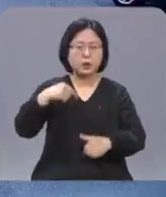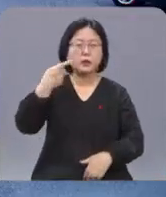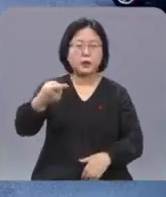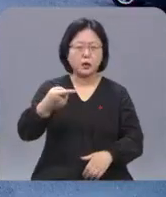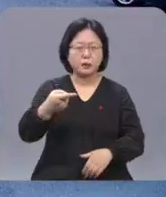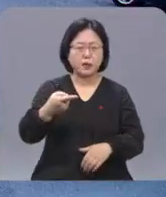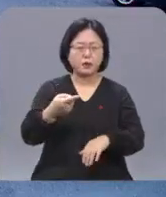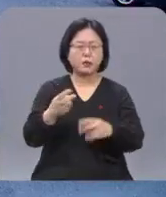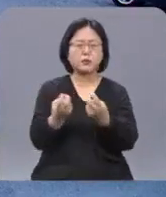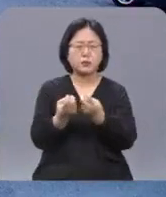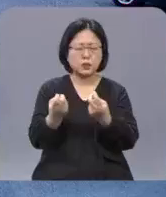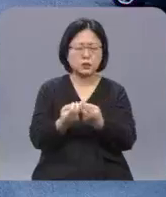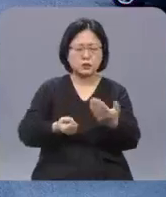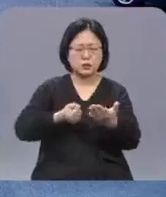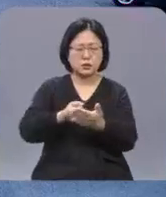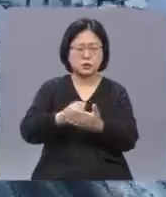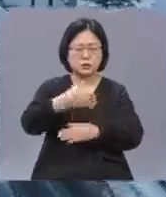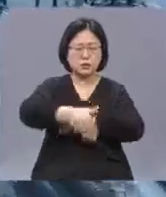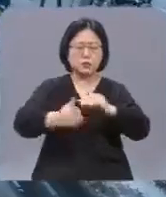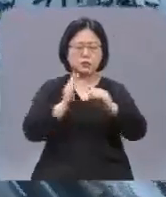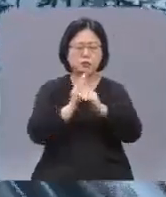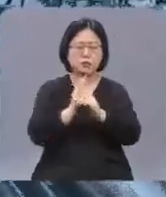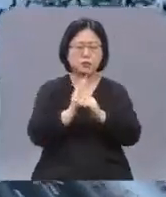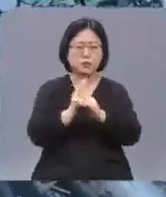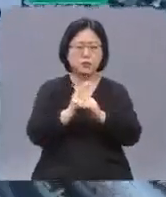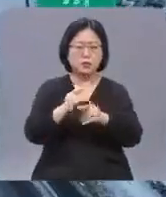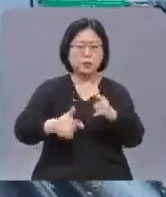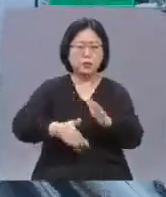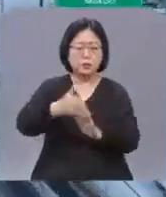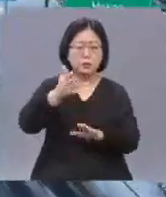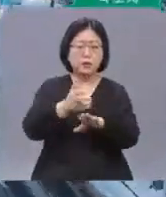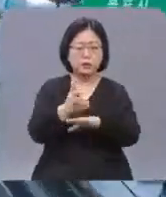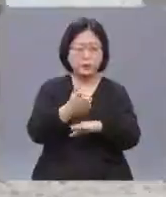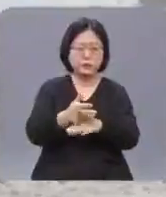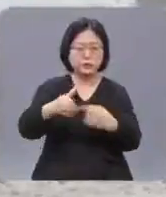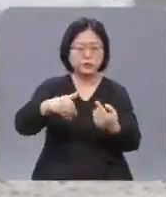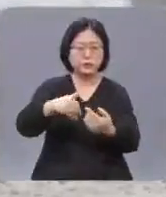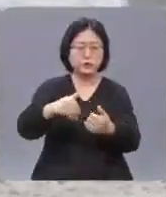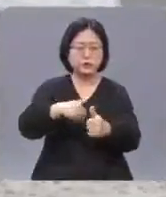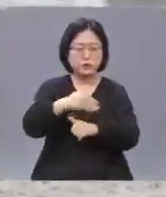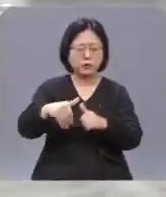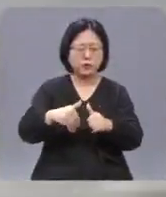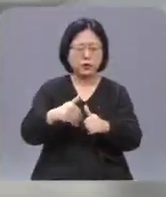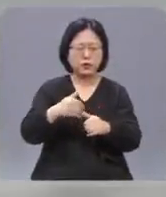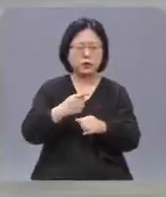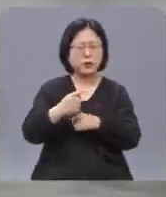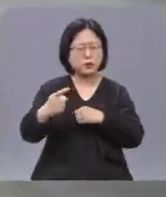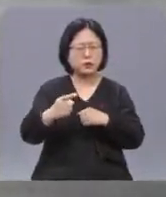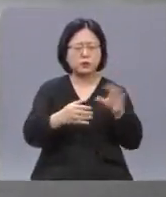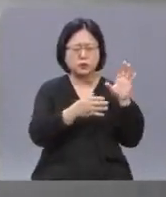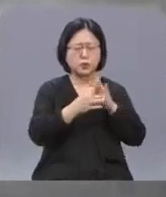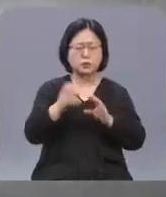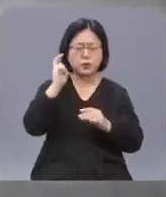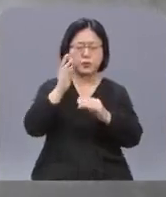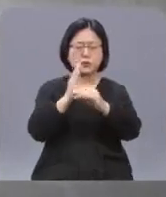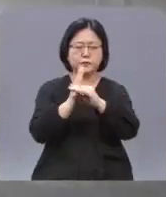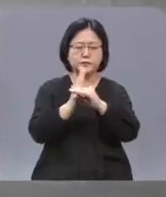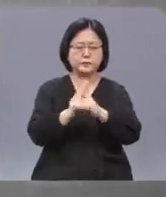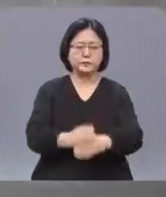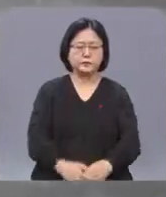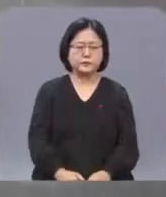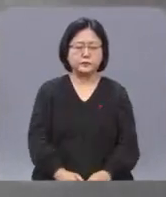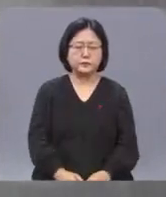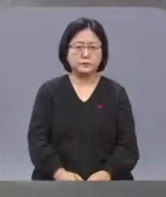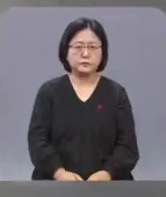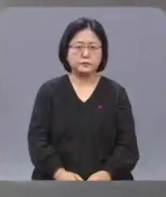향후 구체적인 대응 방향을 결정하겠다는 입장이어서 목포 시내버스 사태가 해를 넘길 가능성도 커보입니다 KBS 뉴스